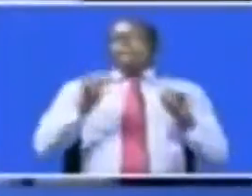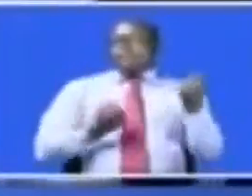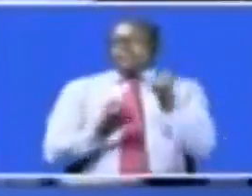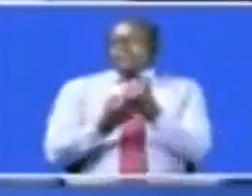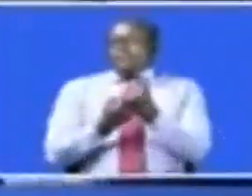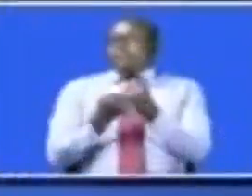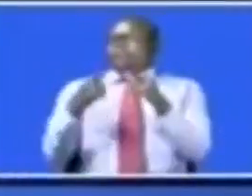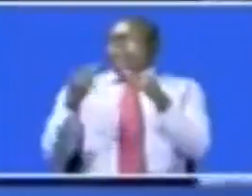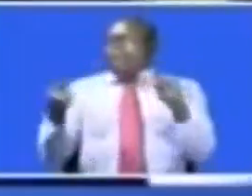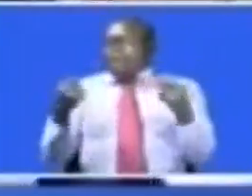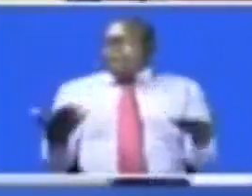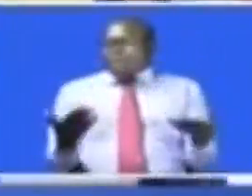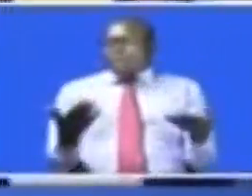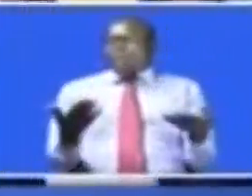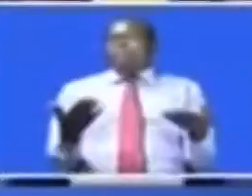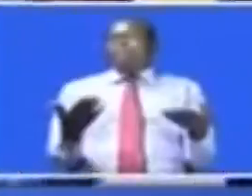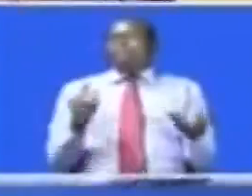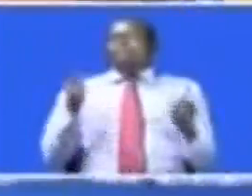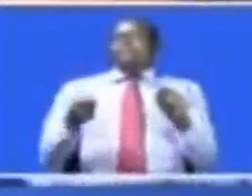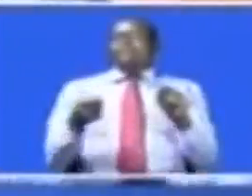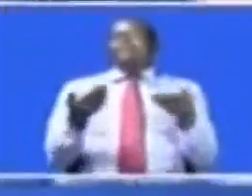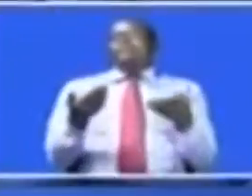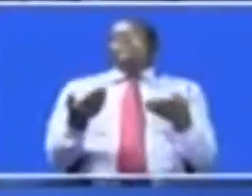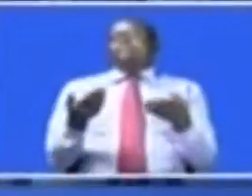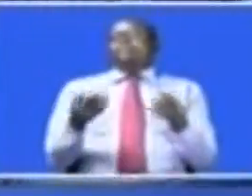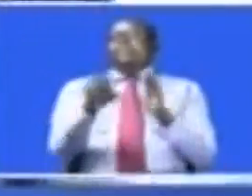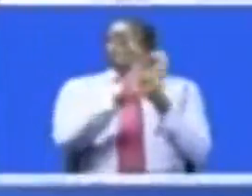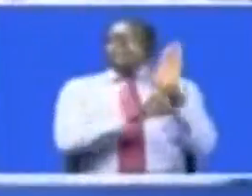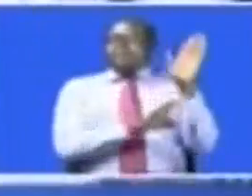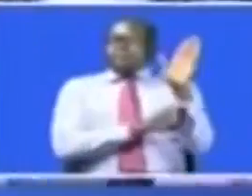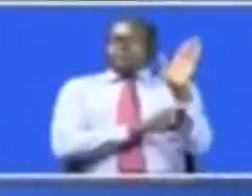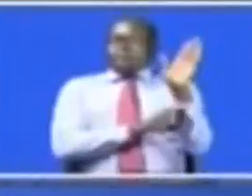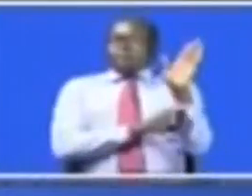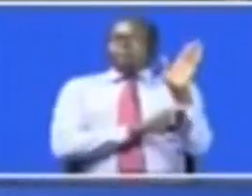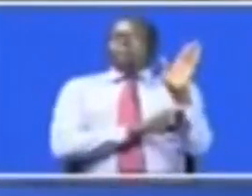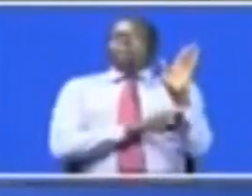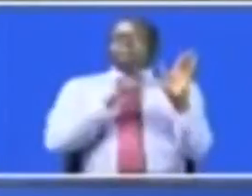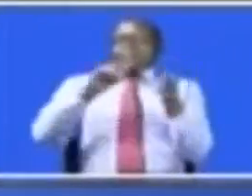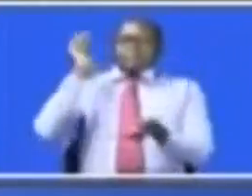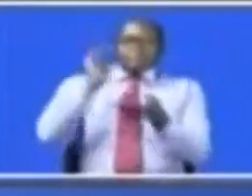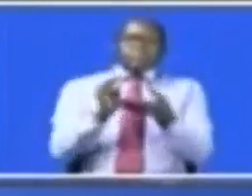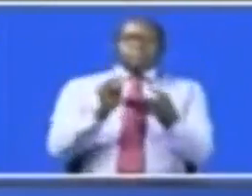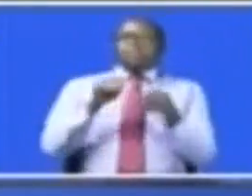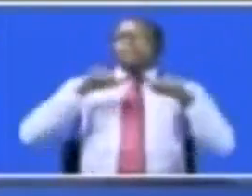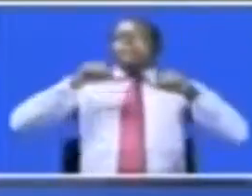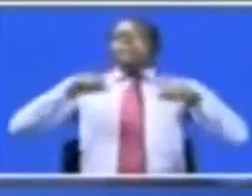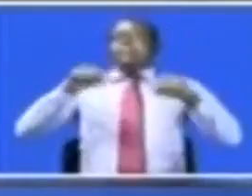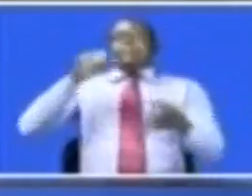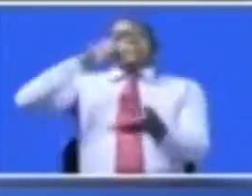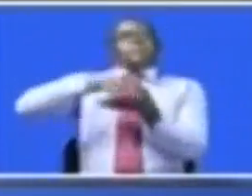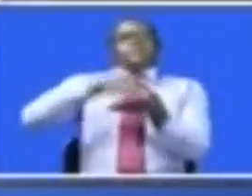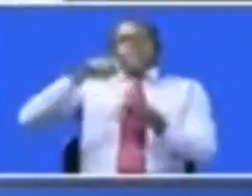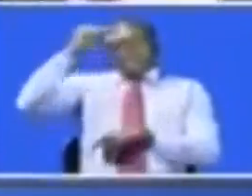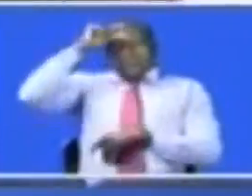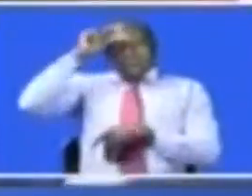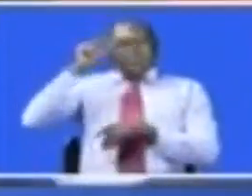Wanaunga mkono umetaja masuala kama vile mapungufu katika baadhi ya vipengee vya katiba ya sasa, haja ya kupunguza nyadhifa za uongozi